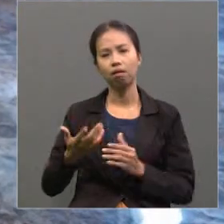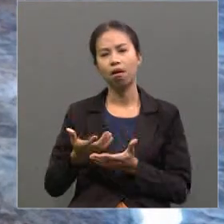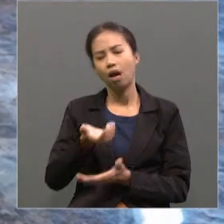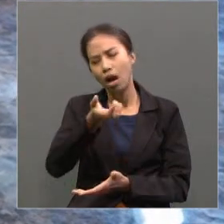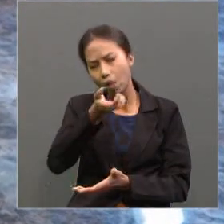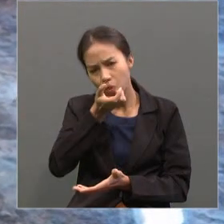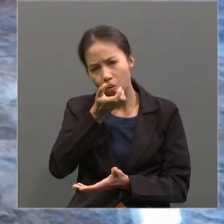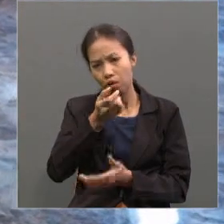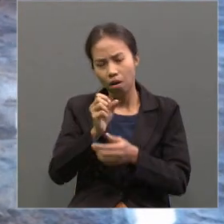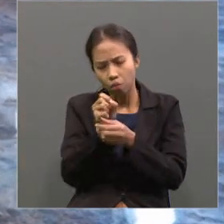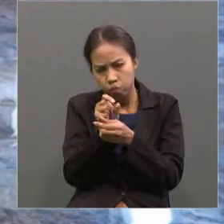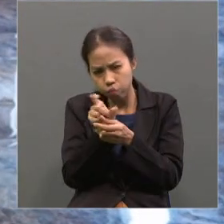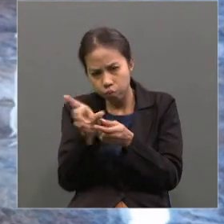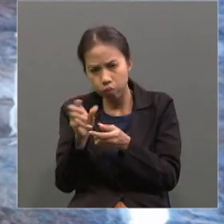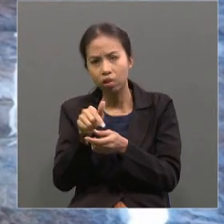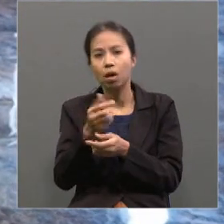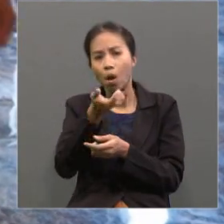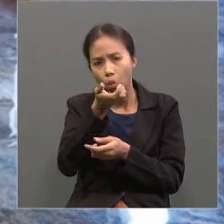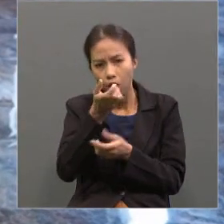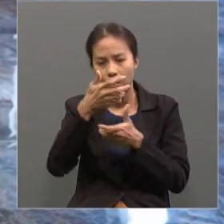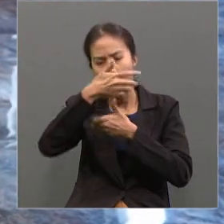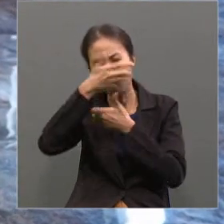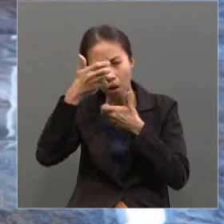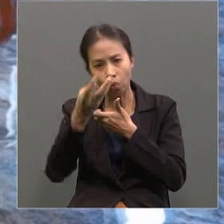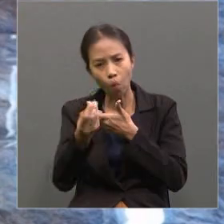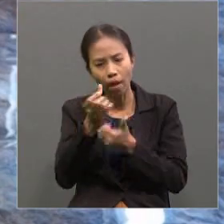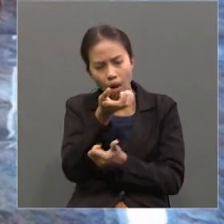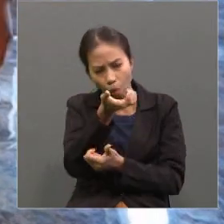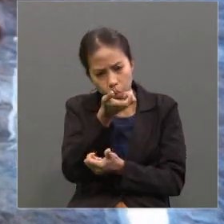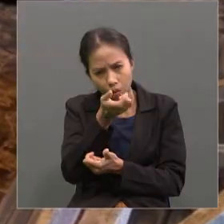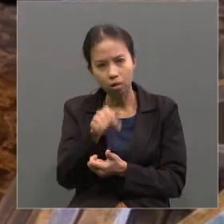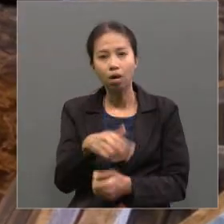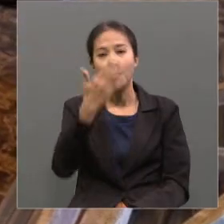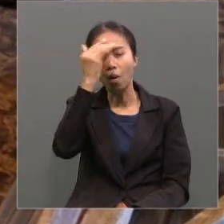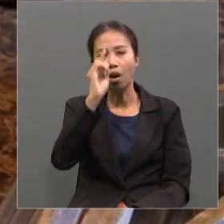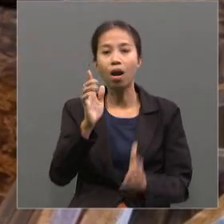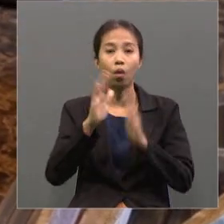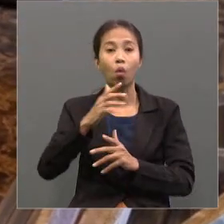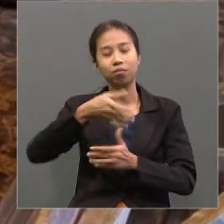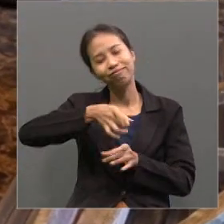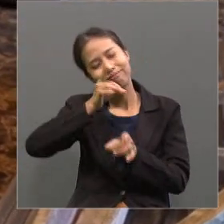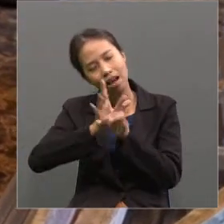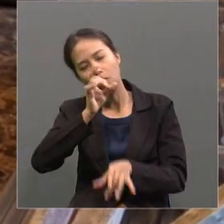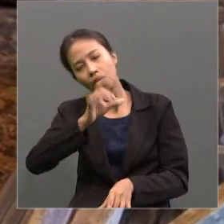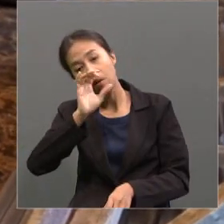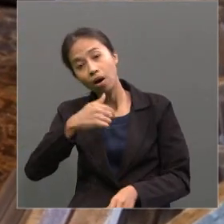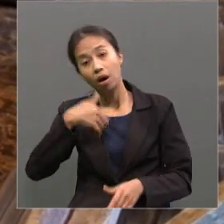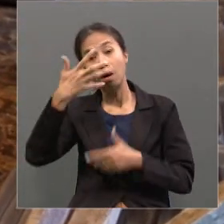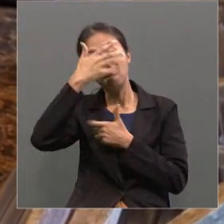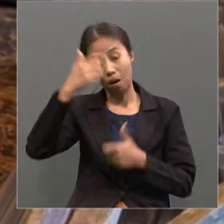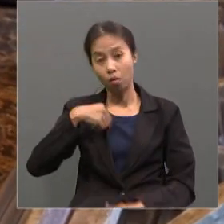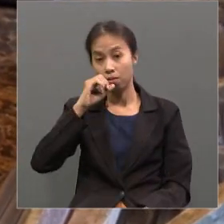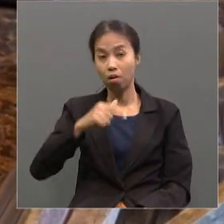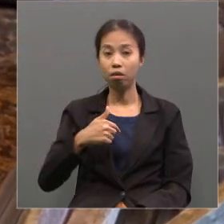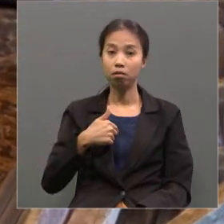น มีเครื่องตรงนี้ด้วยเนี่ยมันก็จะยิ่งดีนะเพราะว่าปกติคนเมาเนี่ยเขาก็ไม่ค่อยยอมรับหรอกว่าตัวเองเมาใช่ไหมเพราะฉะนั้นพอเวลาสมมติว่าพนัก